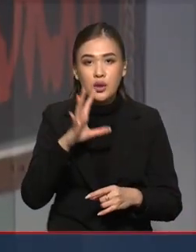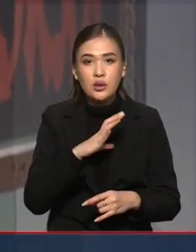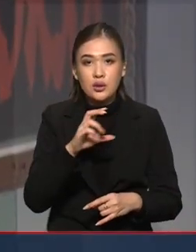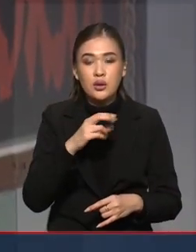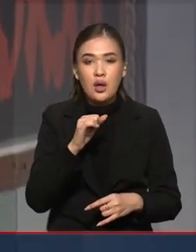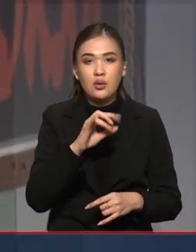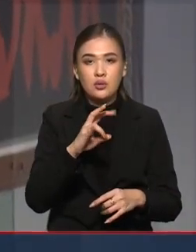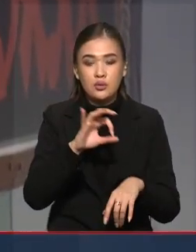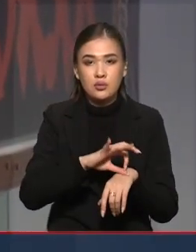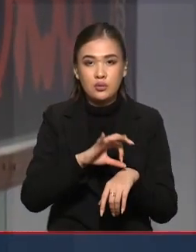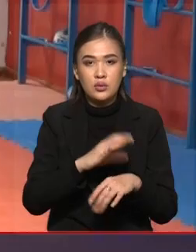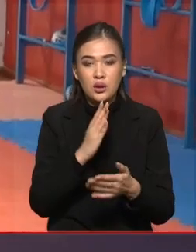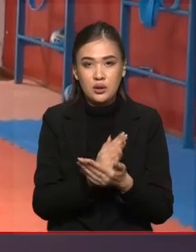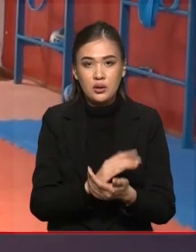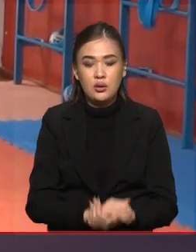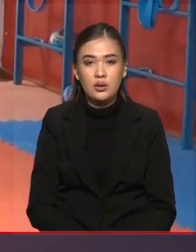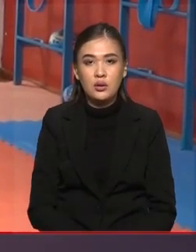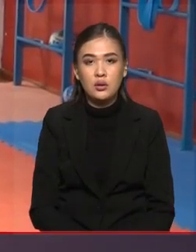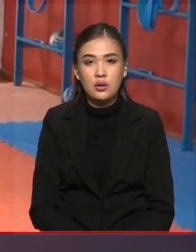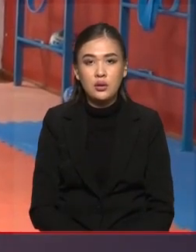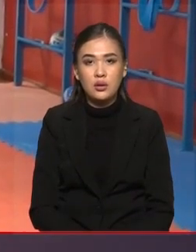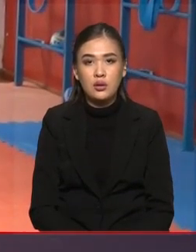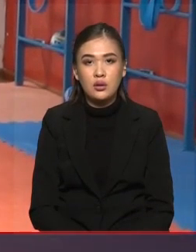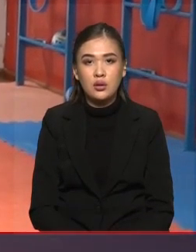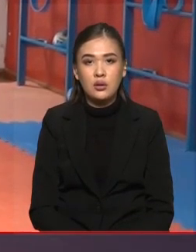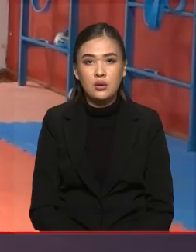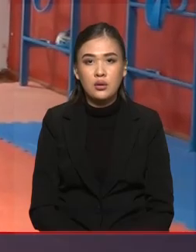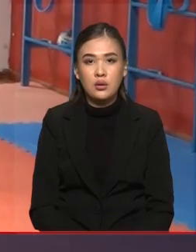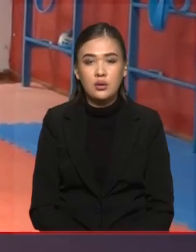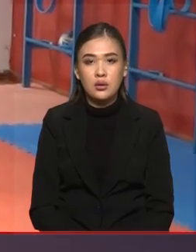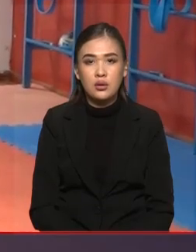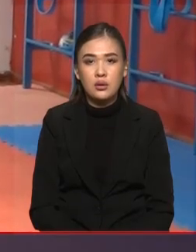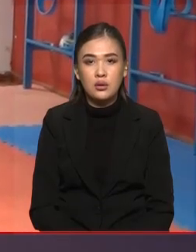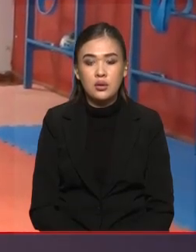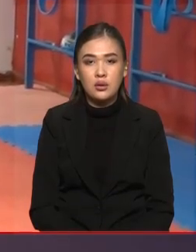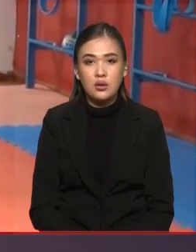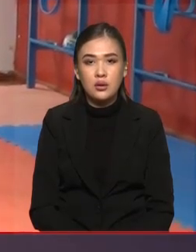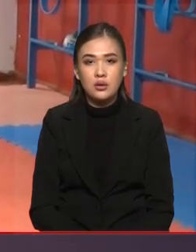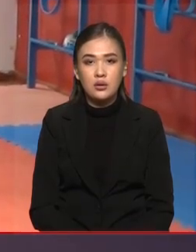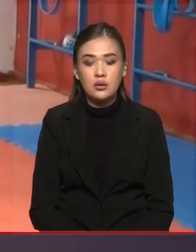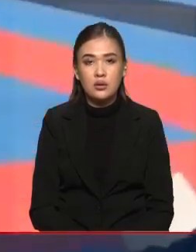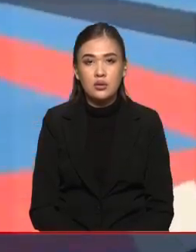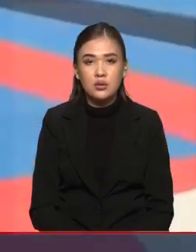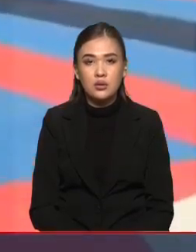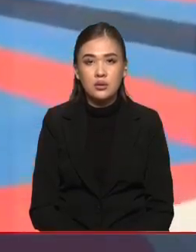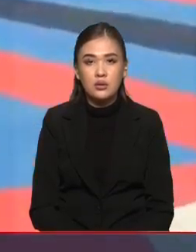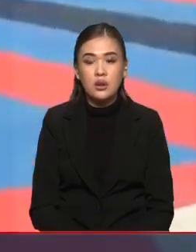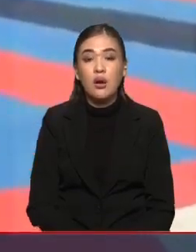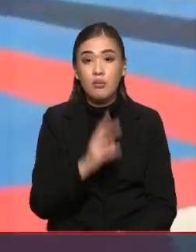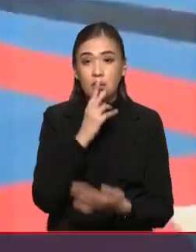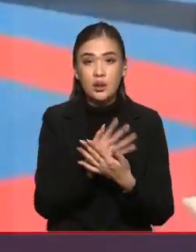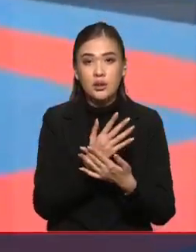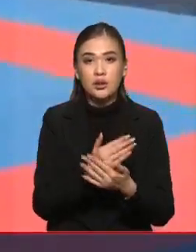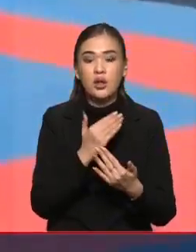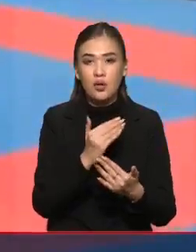Дауна. Раз, не торопись. И передняя нога по вашей левой. Да, надо выше. Показатели у